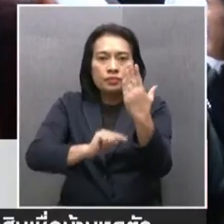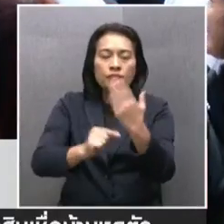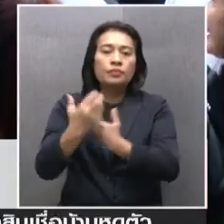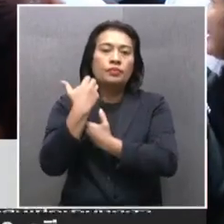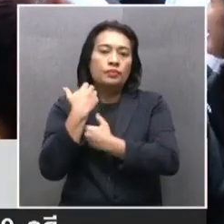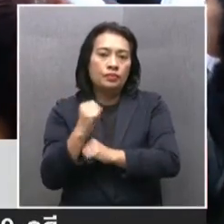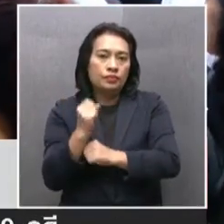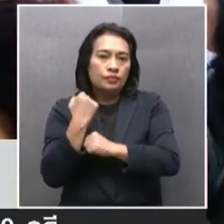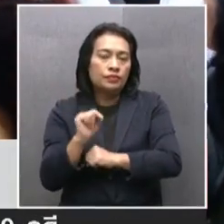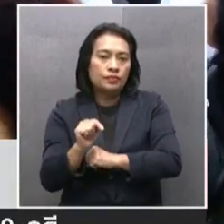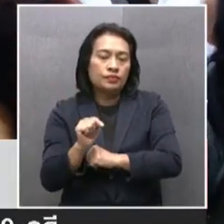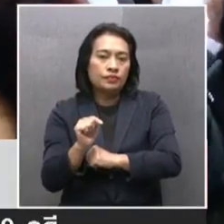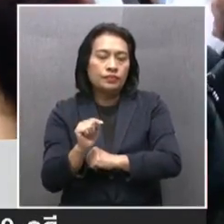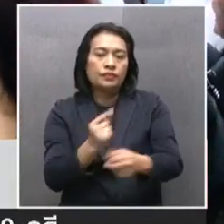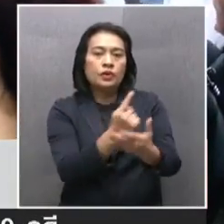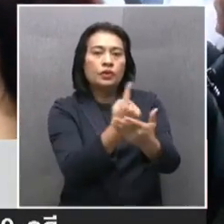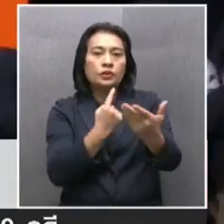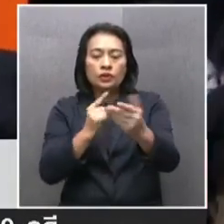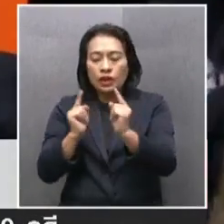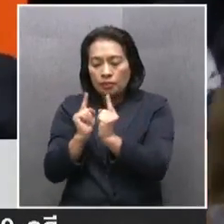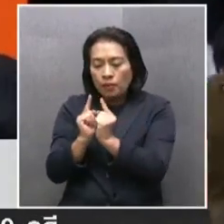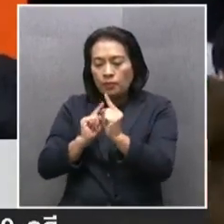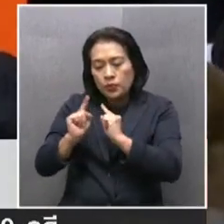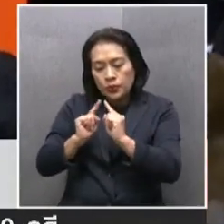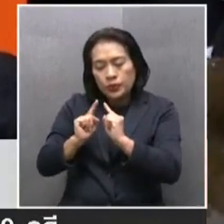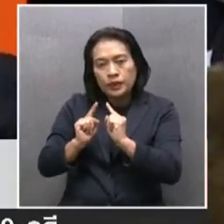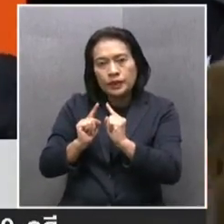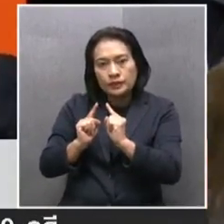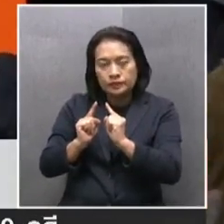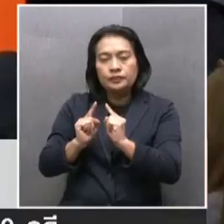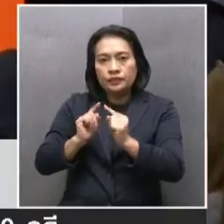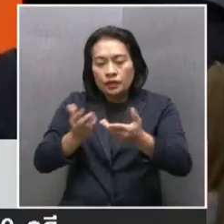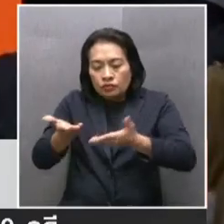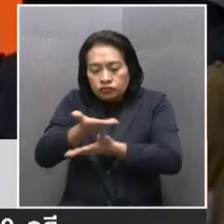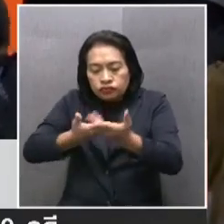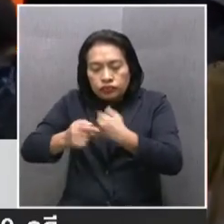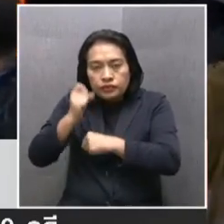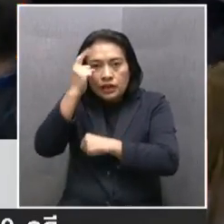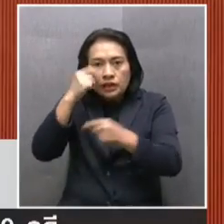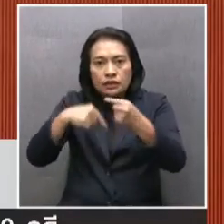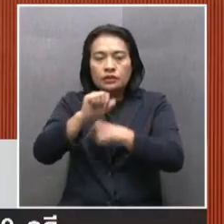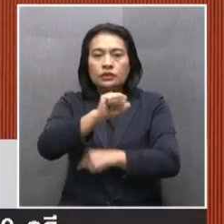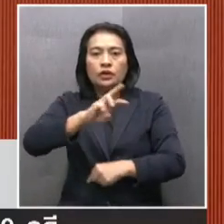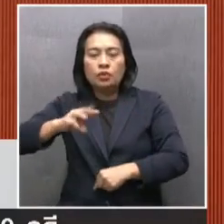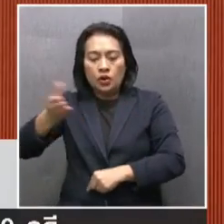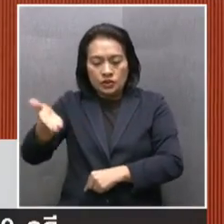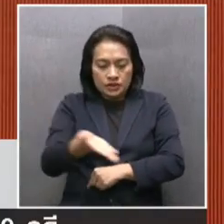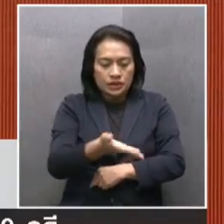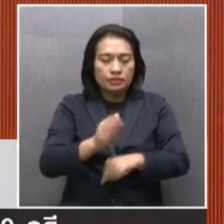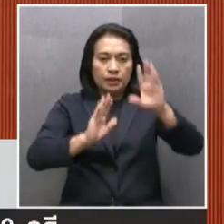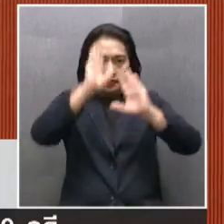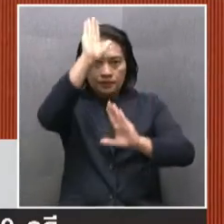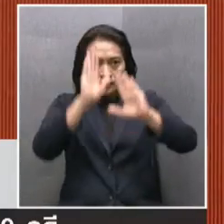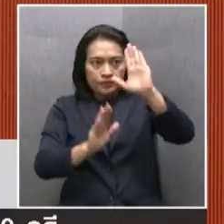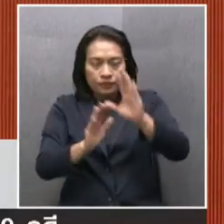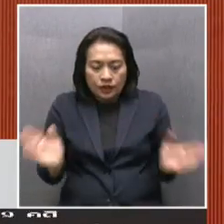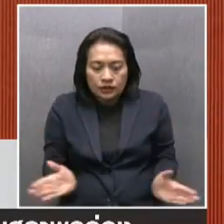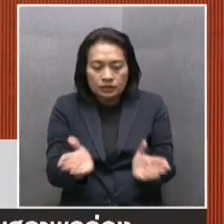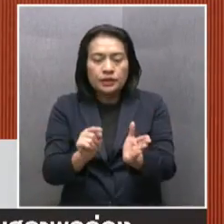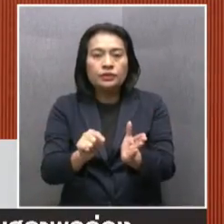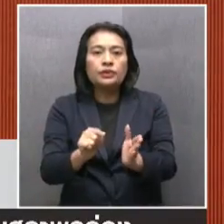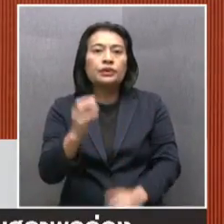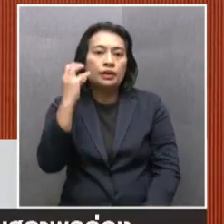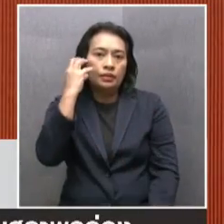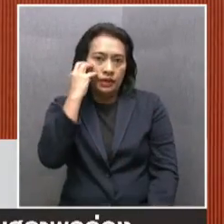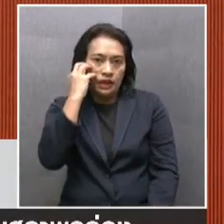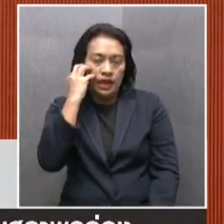ตย์พร้อมส่งตัวแทนเข้าพูดคุยปรับความเข้าใจกับสว.เชิญชวนให้มาร่วมโหวตสนับสนุนพิธาเป็นนาย